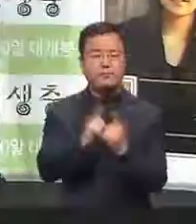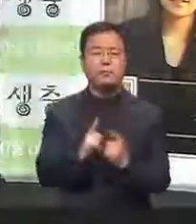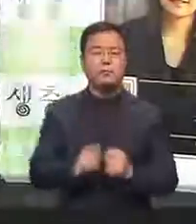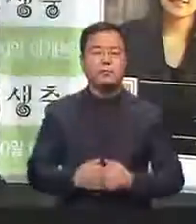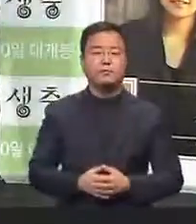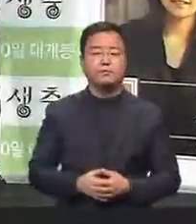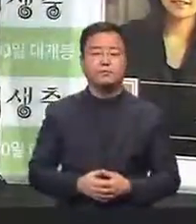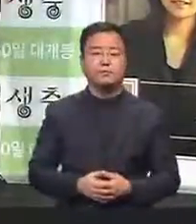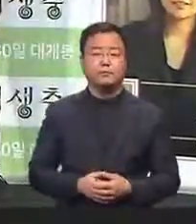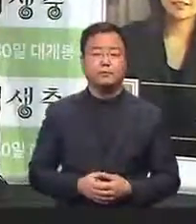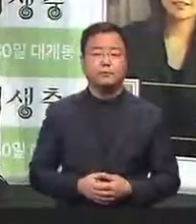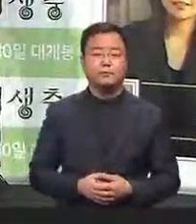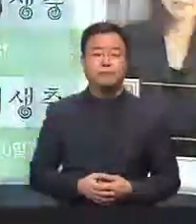이상입니다